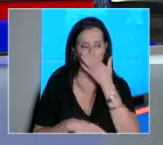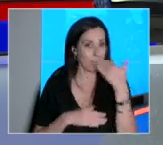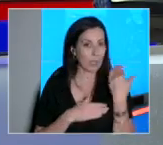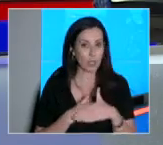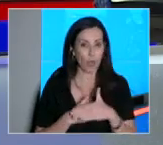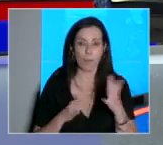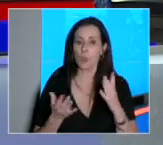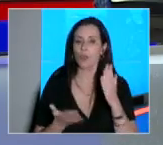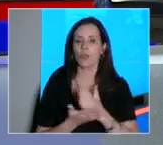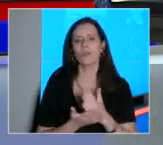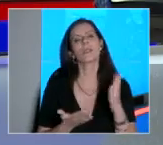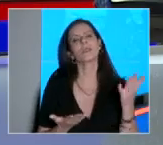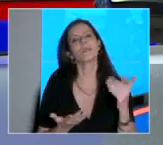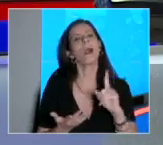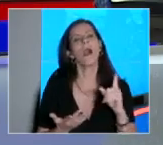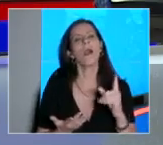בסופו של דבר מה שקובע זה הצלחה.